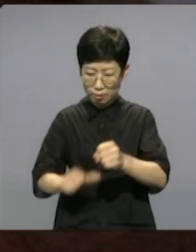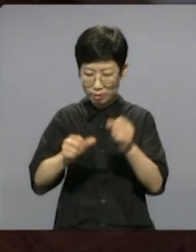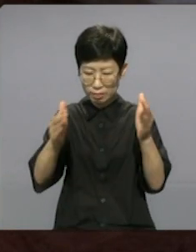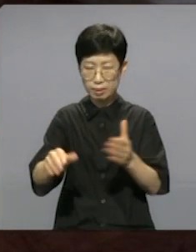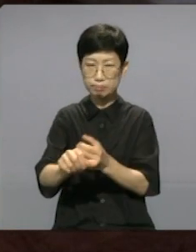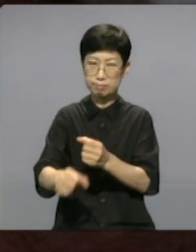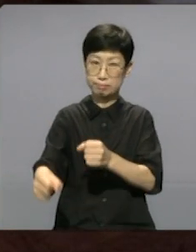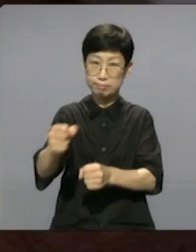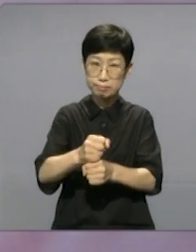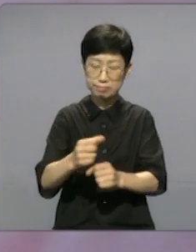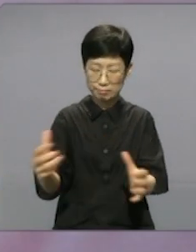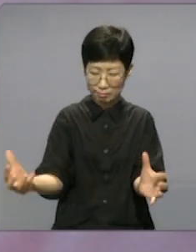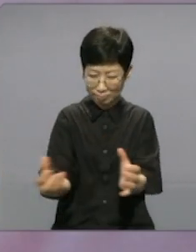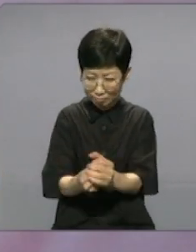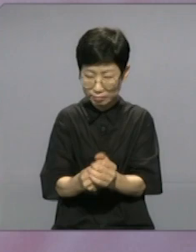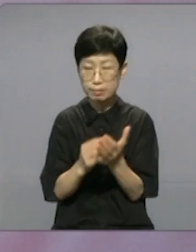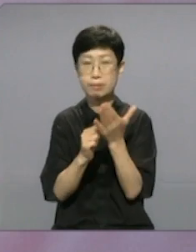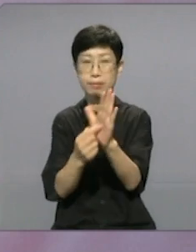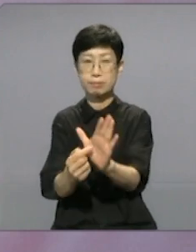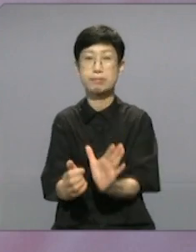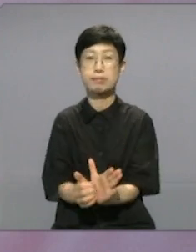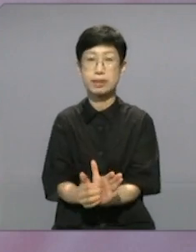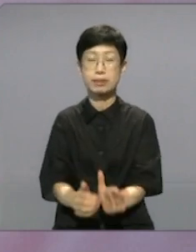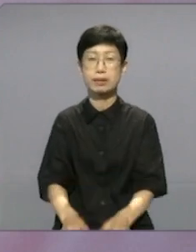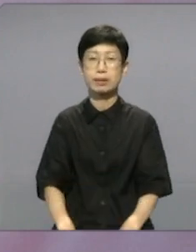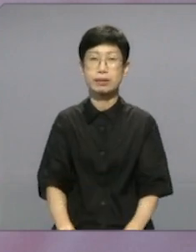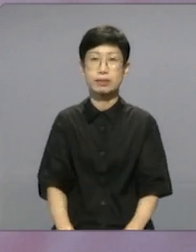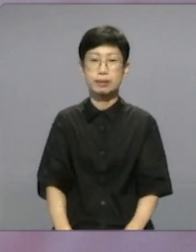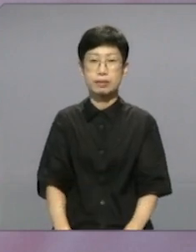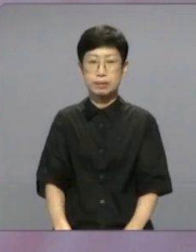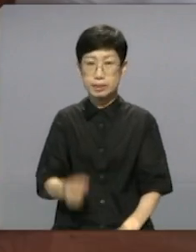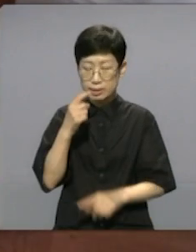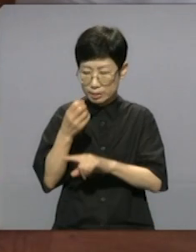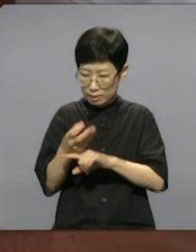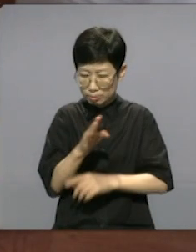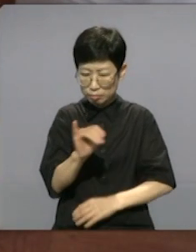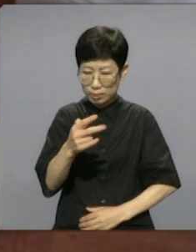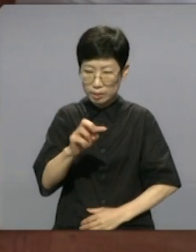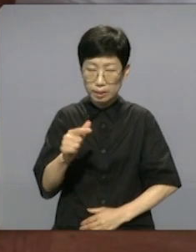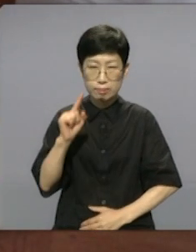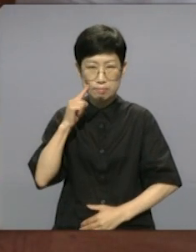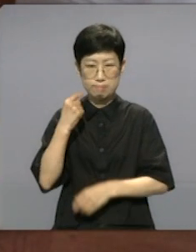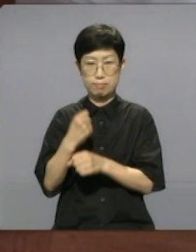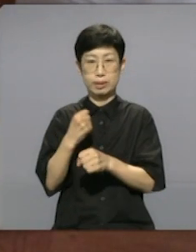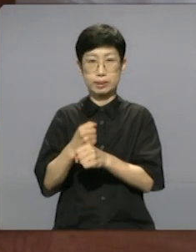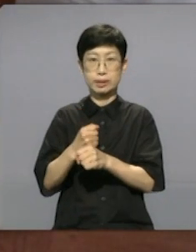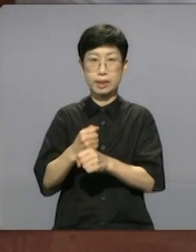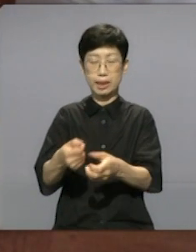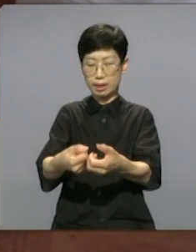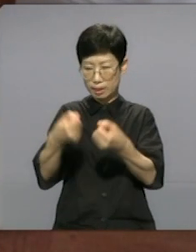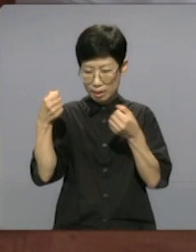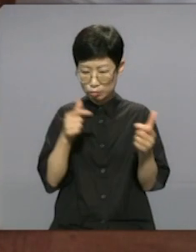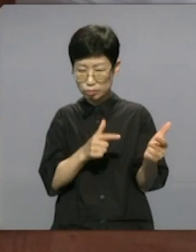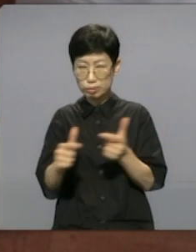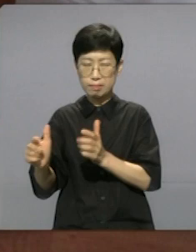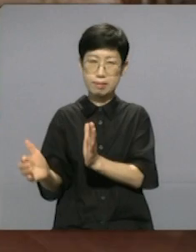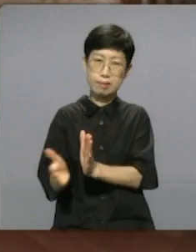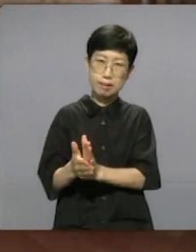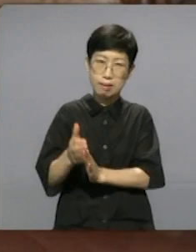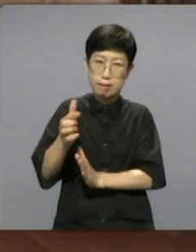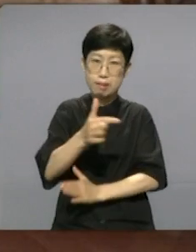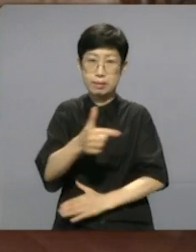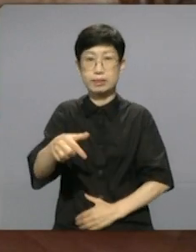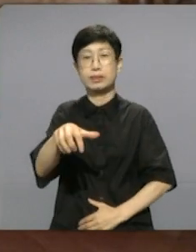복원 작업을 마치고 대중에 공개됐습니다. 금박과 비단으로 장식한 가구와 벽지 등 사치스러움이